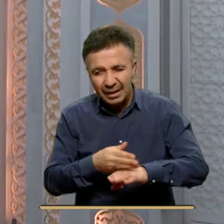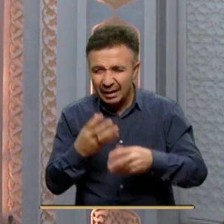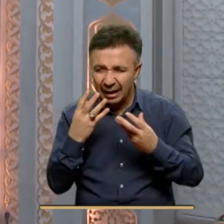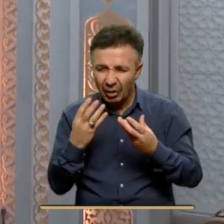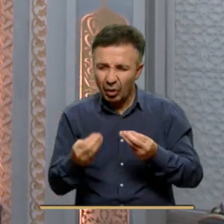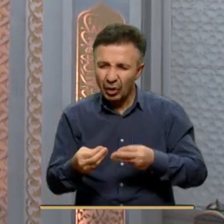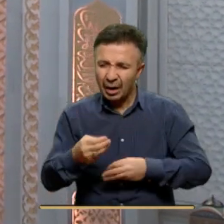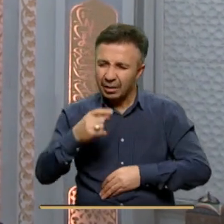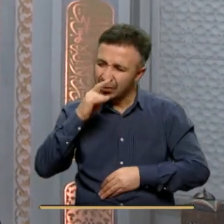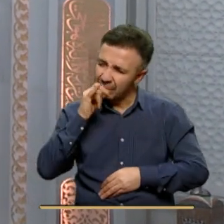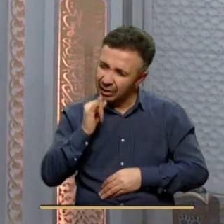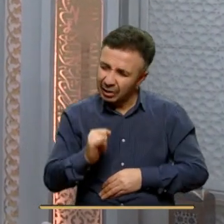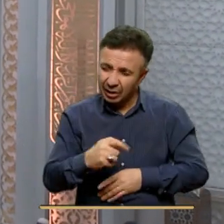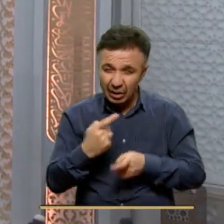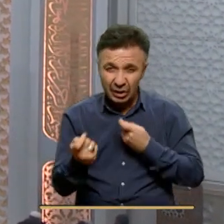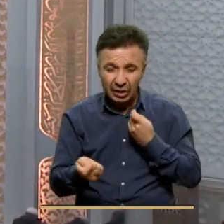ve kötülüklerdir.